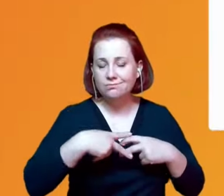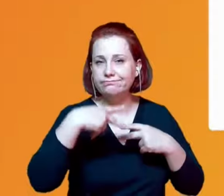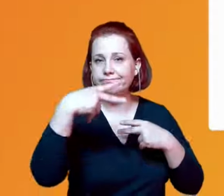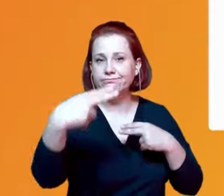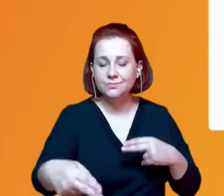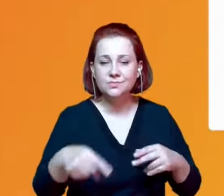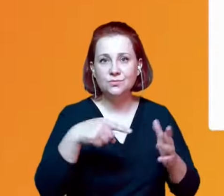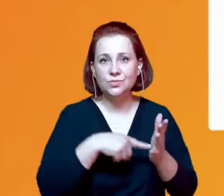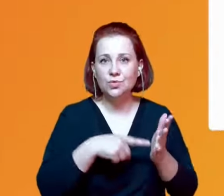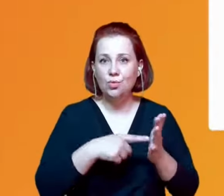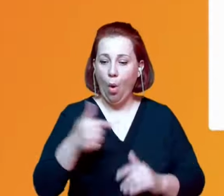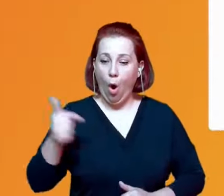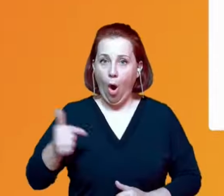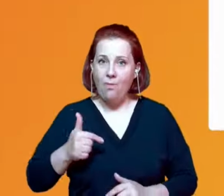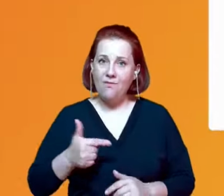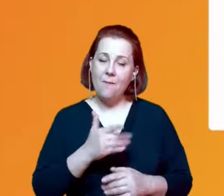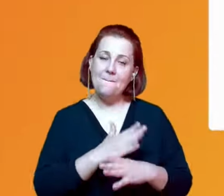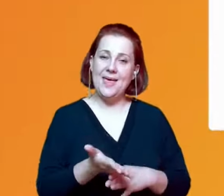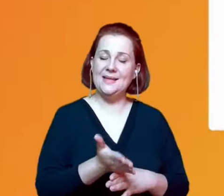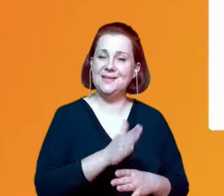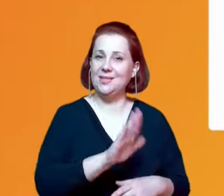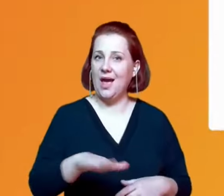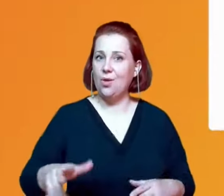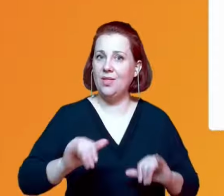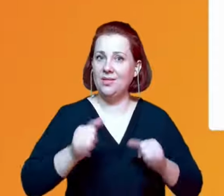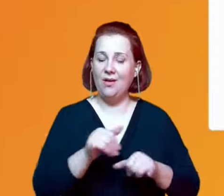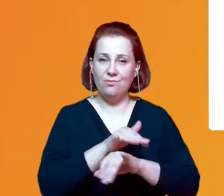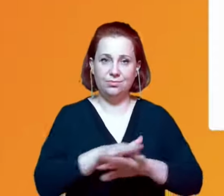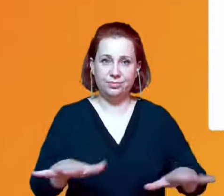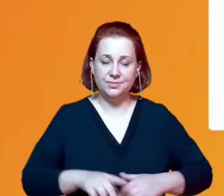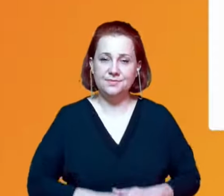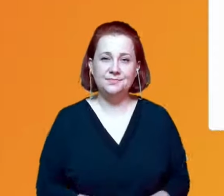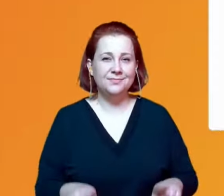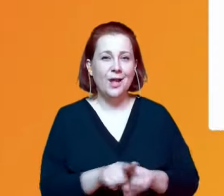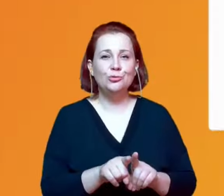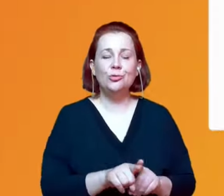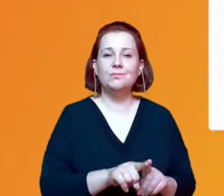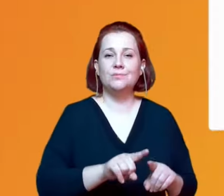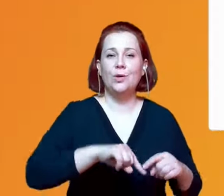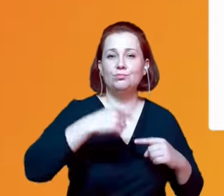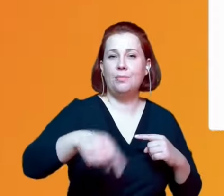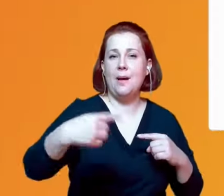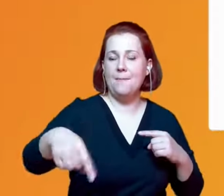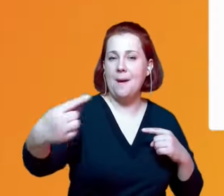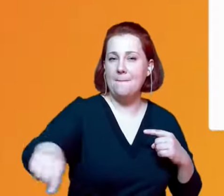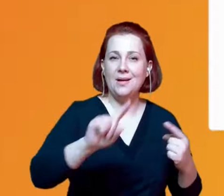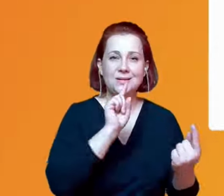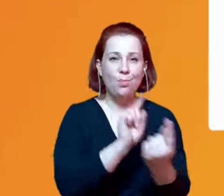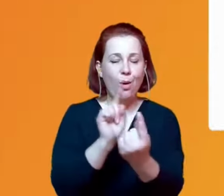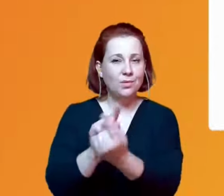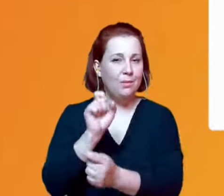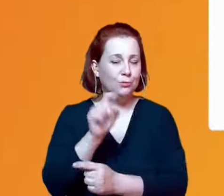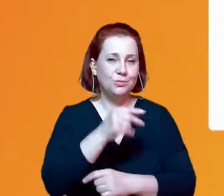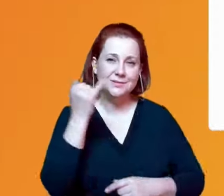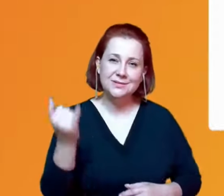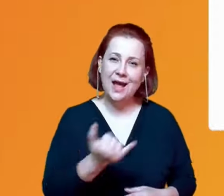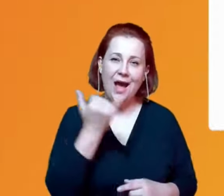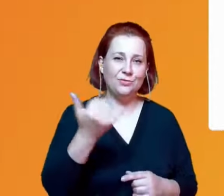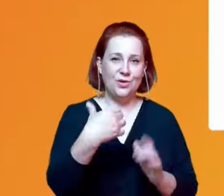te międzynarodowe zobowiązania. Myślę, że każda edycja Światowego Forum Miejskiego jest wyjątkowa. Podczas każdej